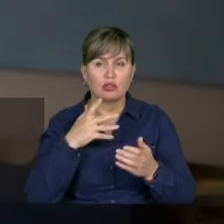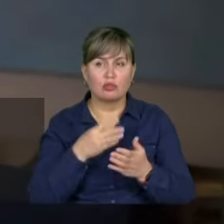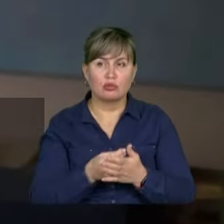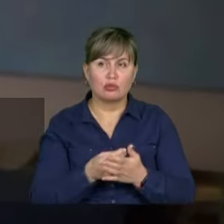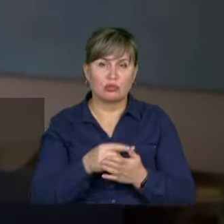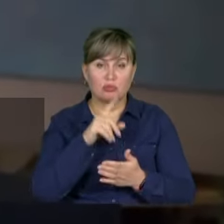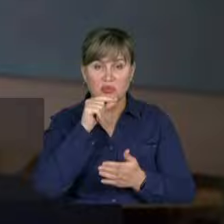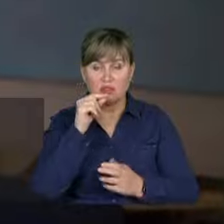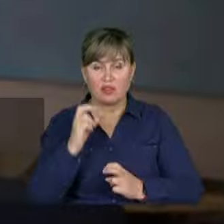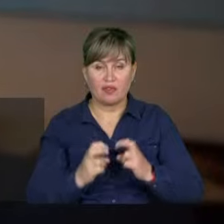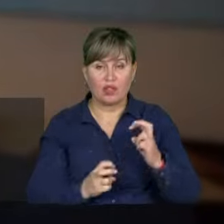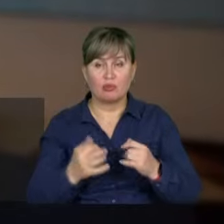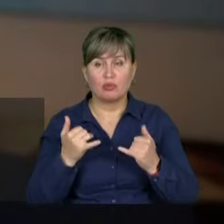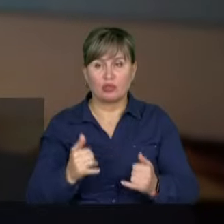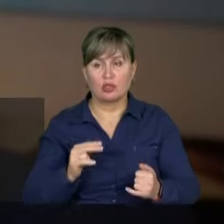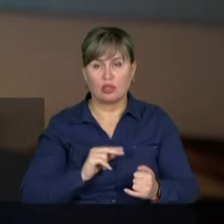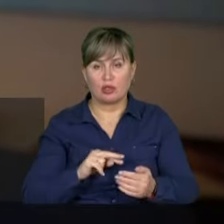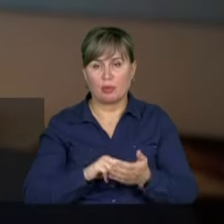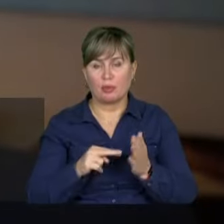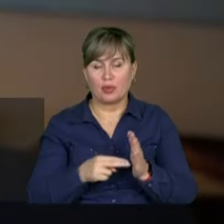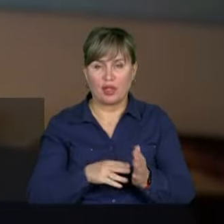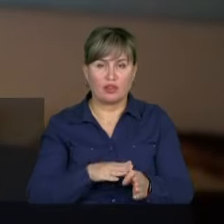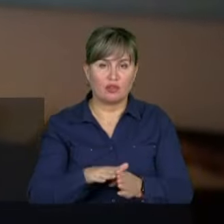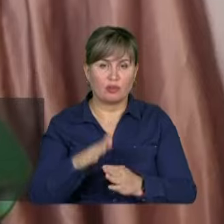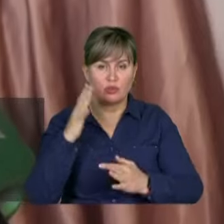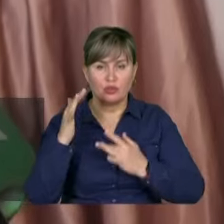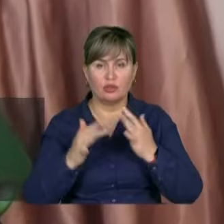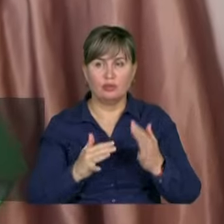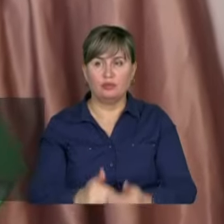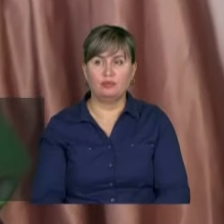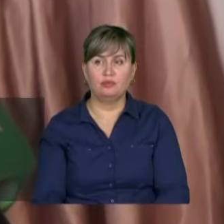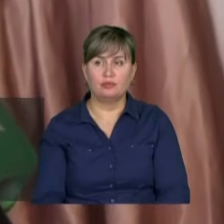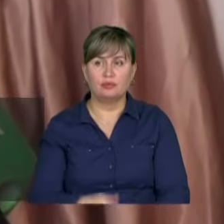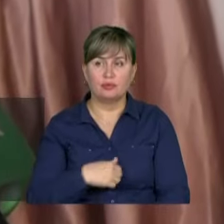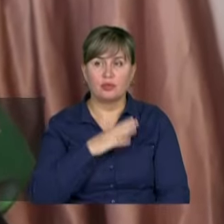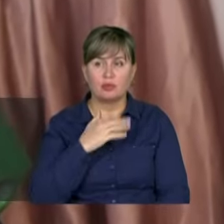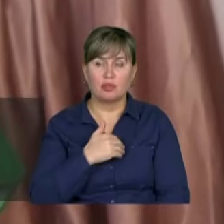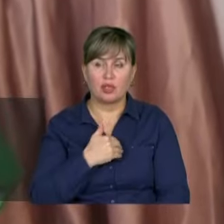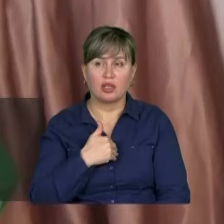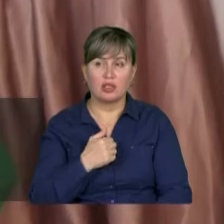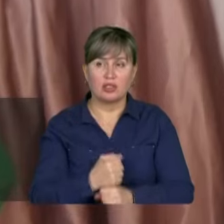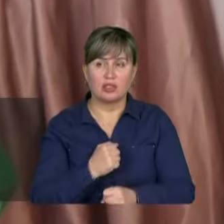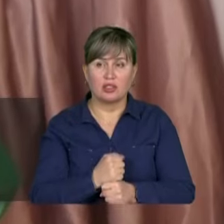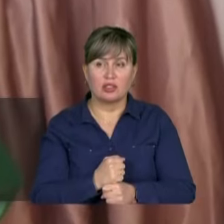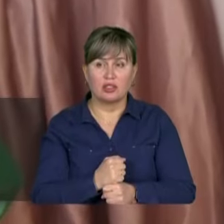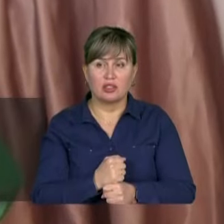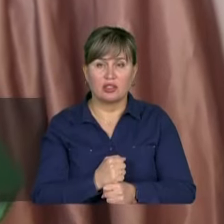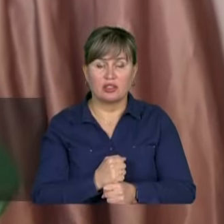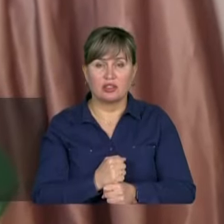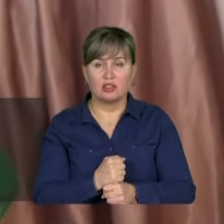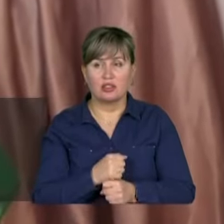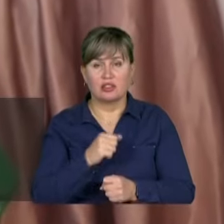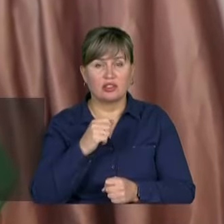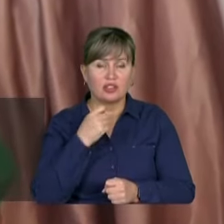небольшую птицеферму. Сейчас они работают над планом воплощения мечты. Мама хотела с яичкой, с